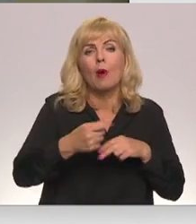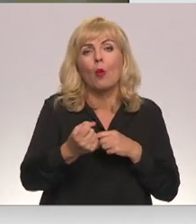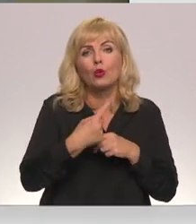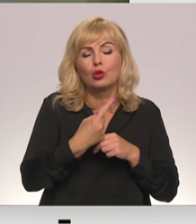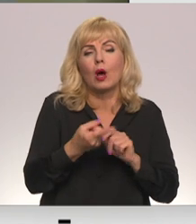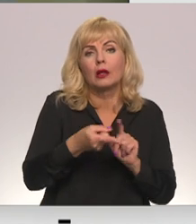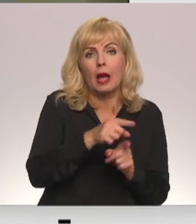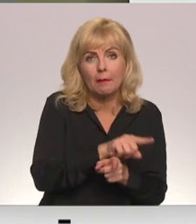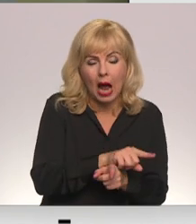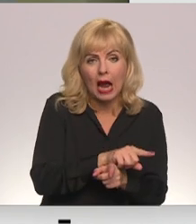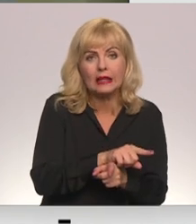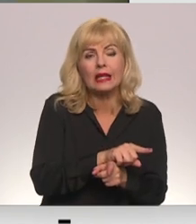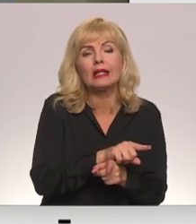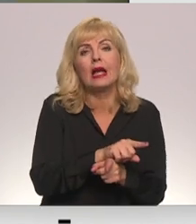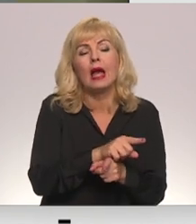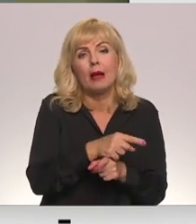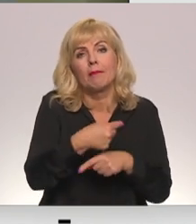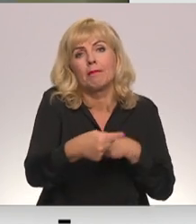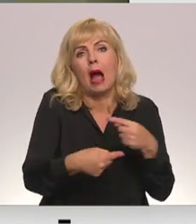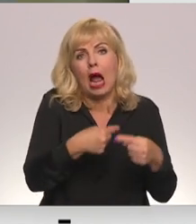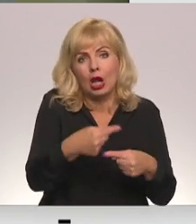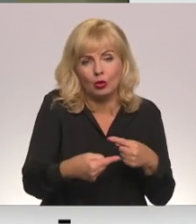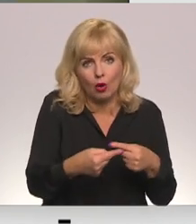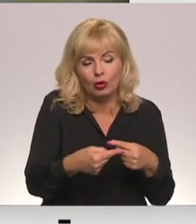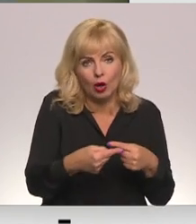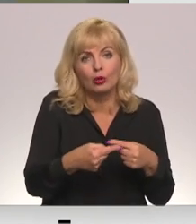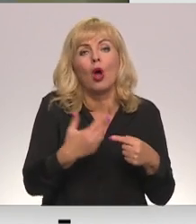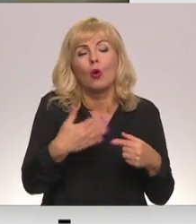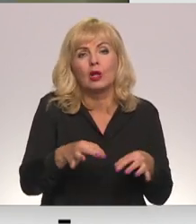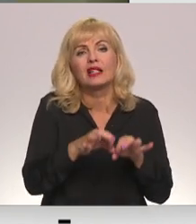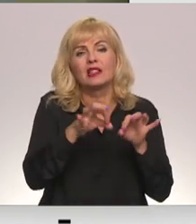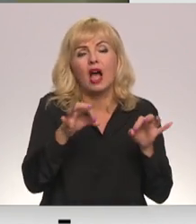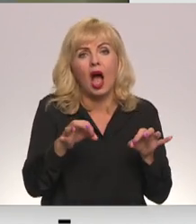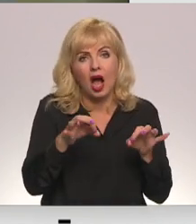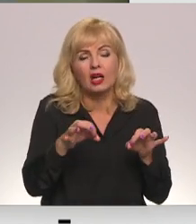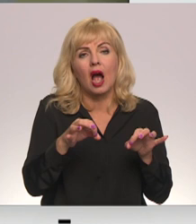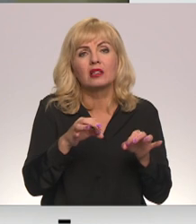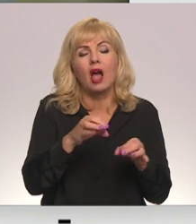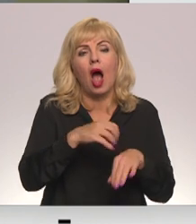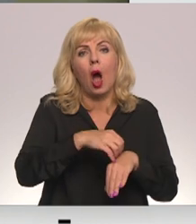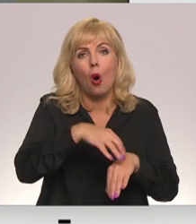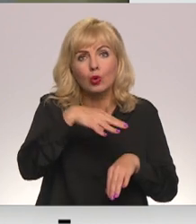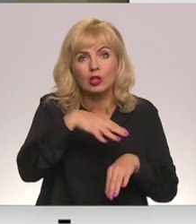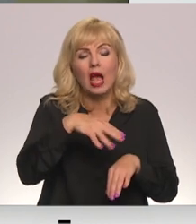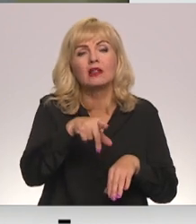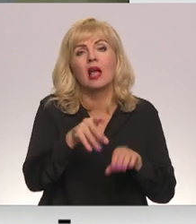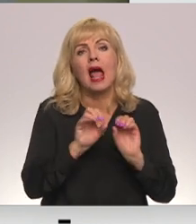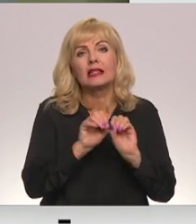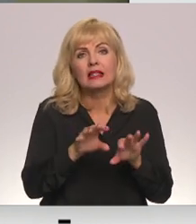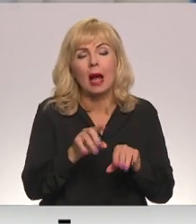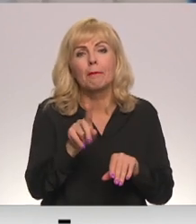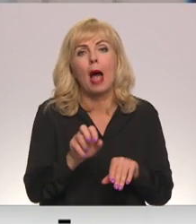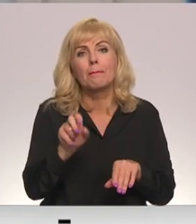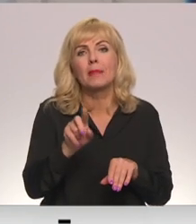mainīties, mutēt un tādajādi rodas priekšvēža izmaiņas un tālāk jau audzēs. Dace Zevacka stāsta, ka